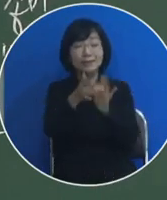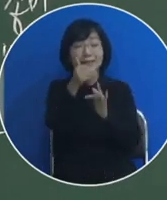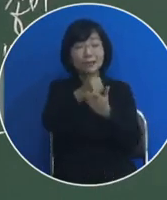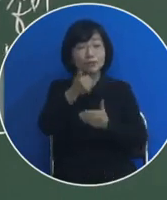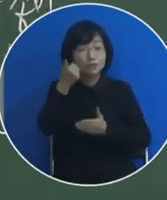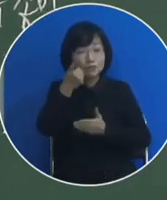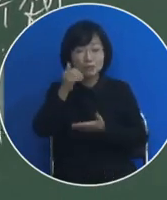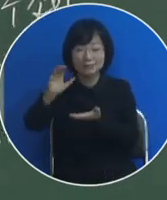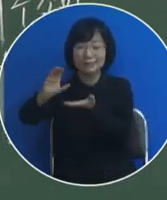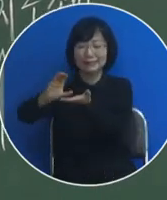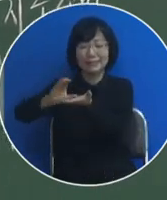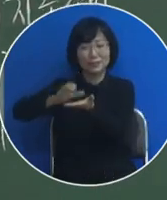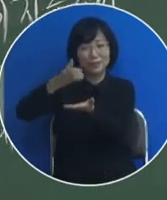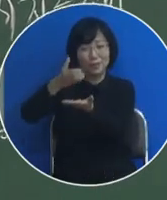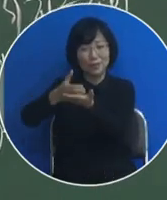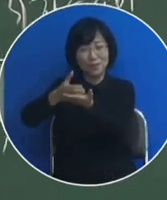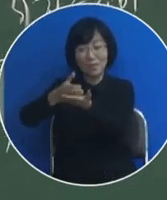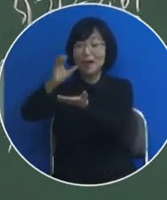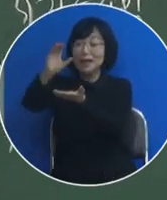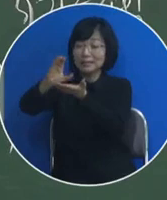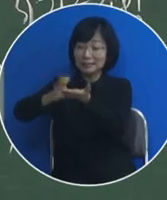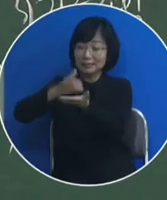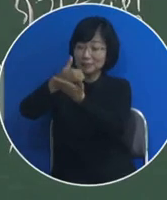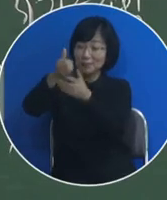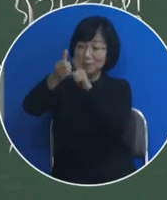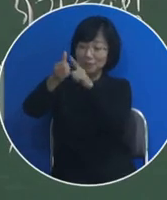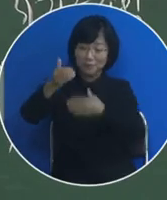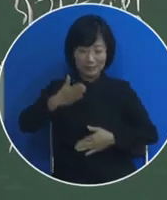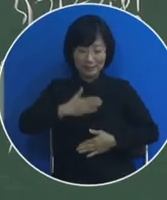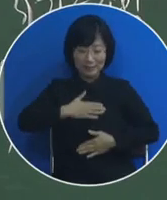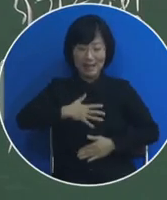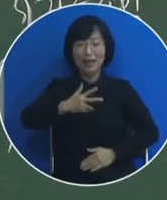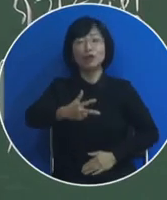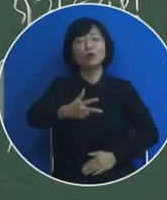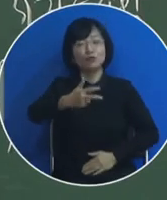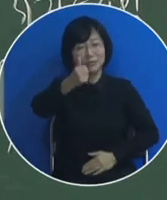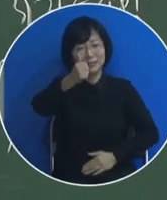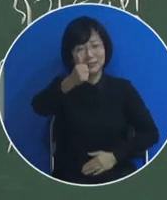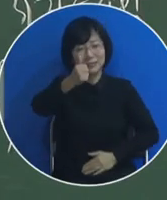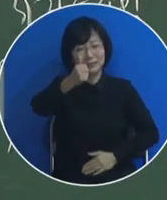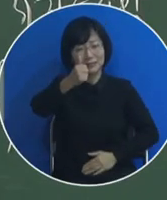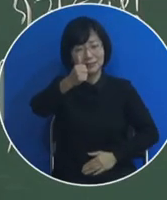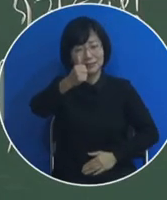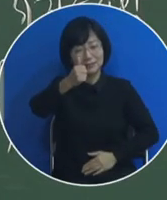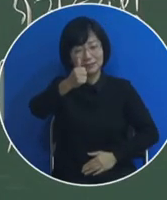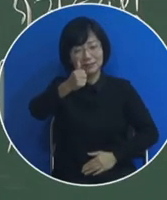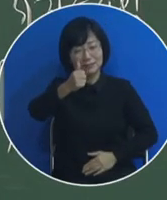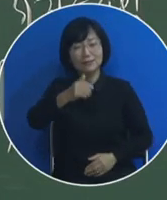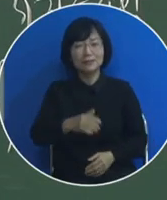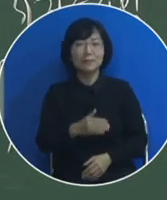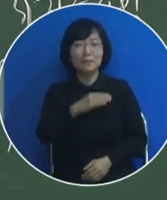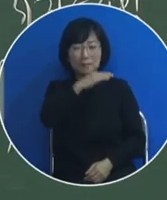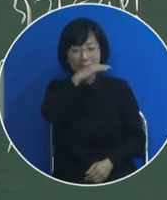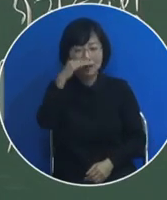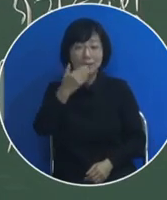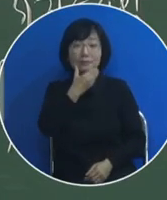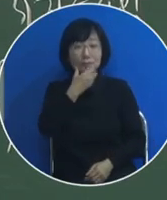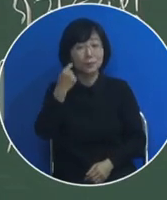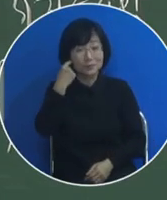that 그리스도가 나의 주인이 되는 겁니다. And Christ becoming my master. 그게 올바른 복음입니다. That is the correct gospel.